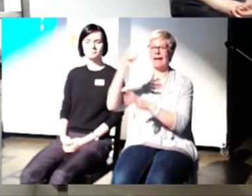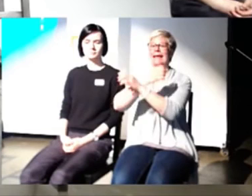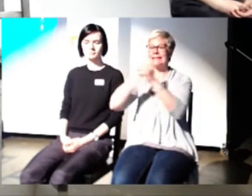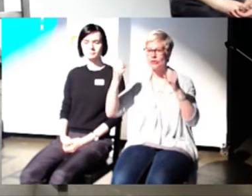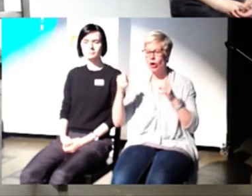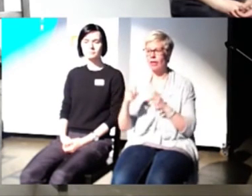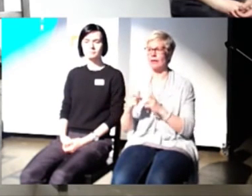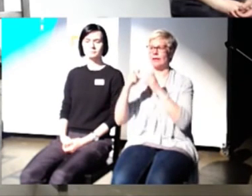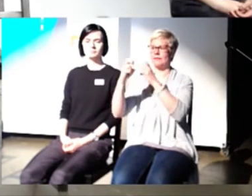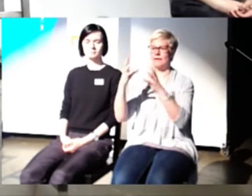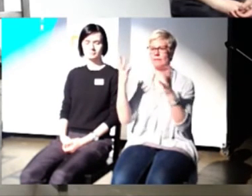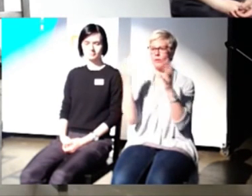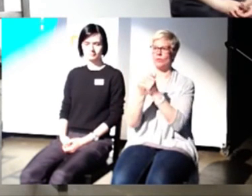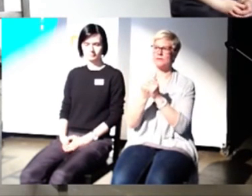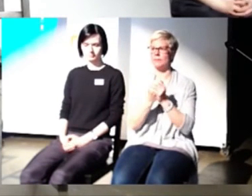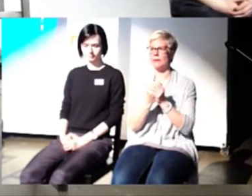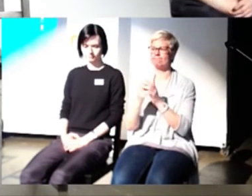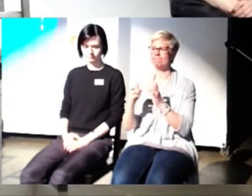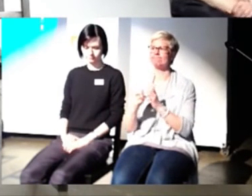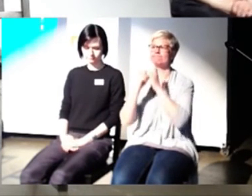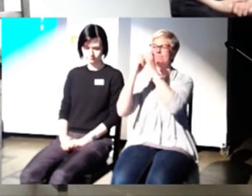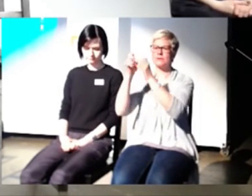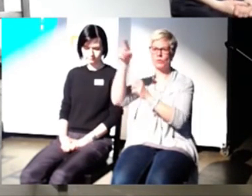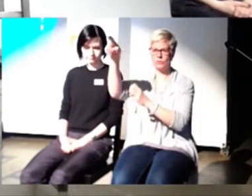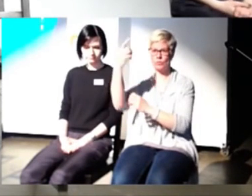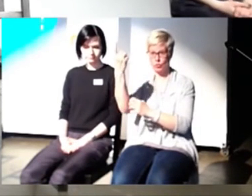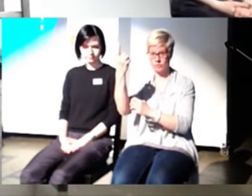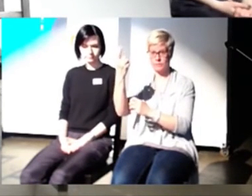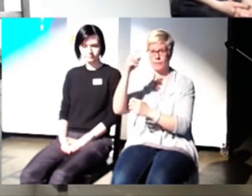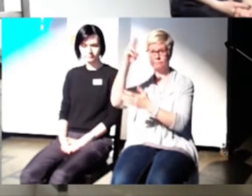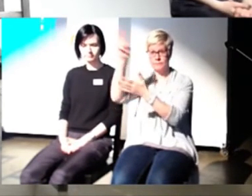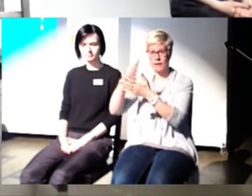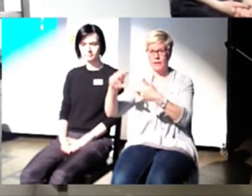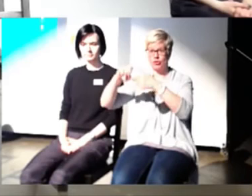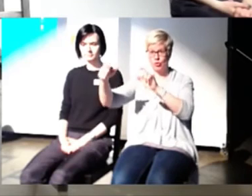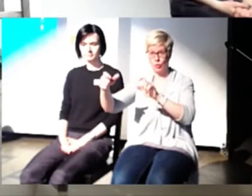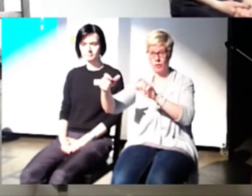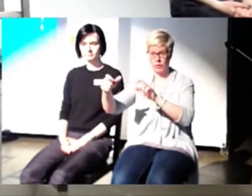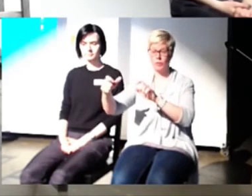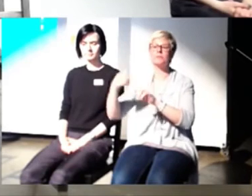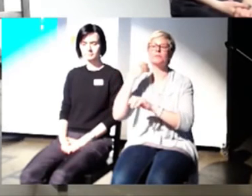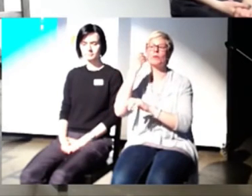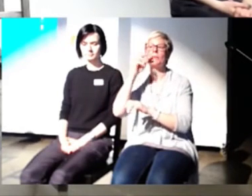hissillä katsomaan täyttä taiteilijastudiota, mutta nyt kun me ollaan tässä